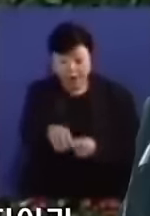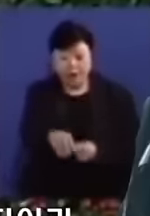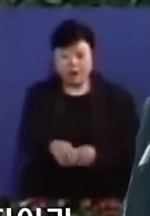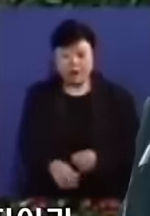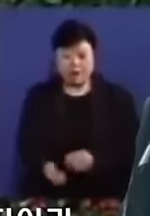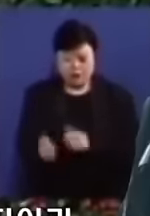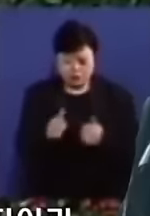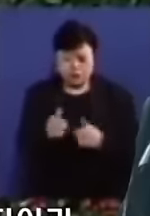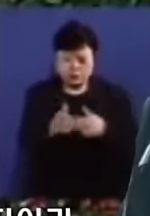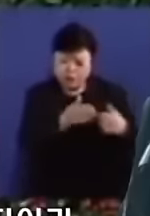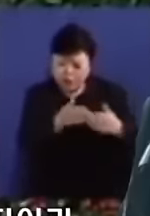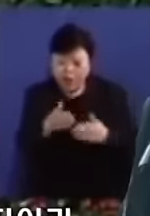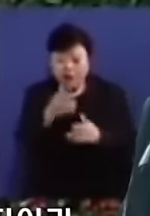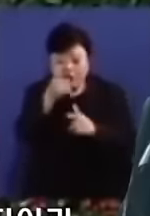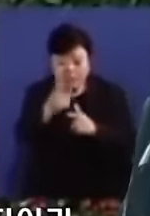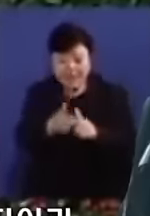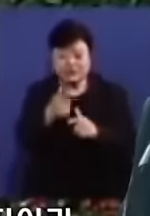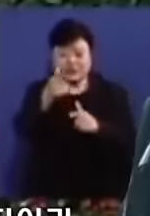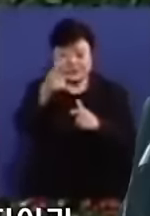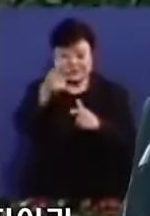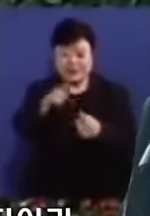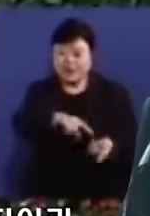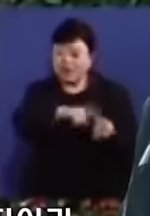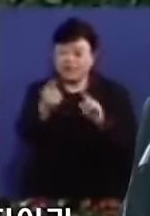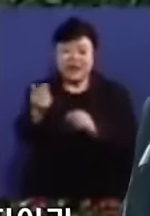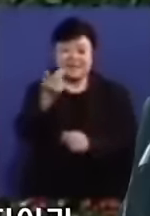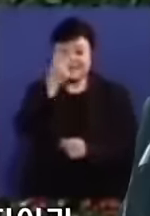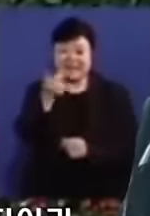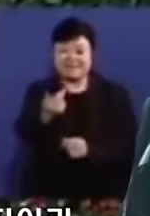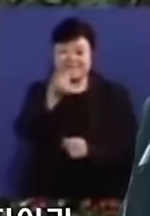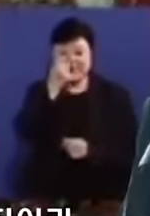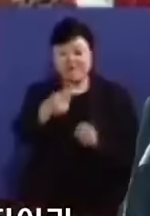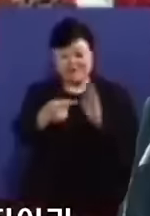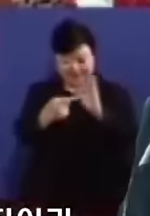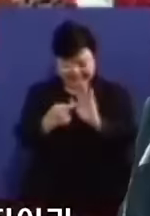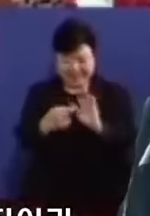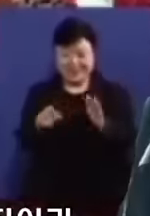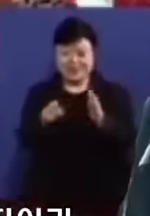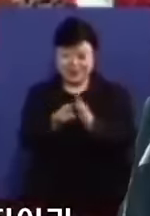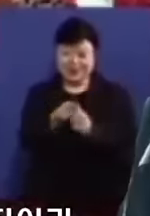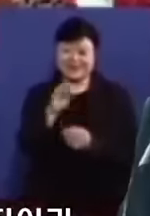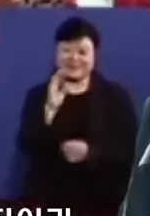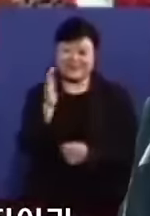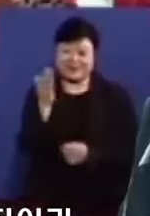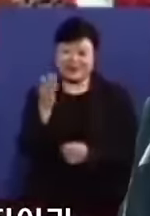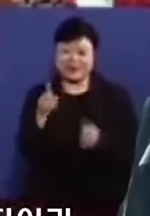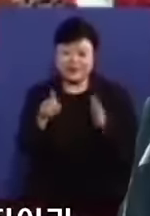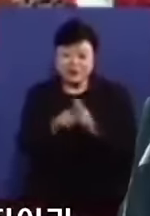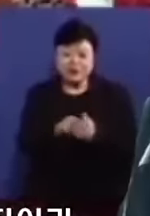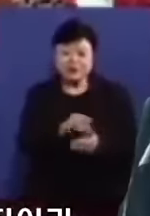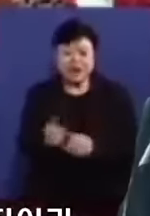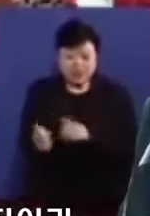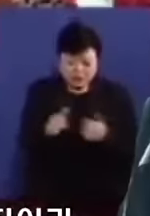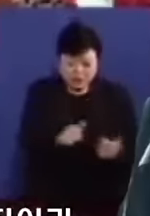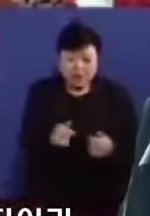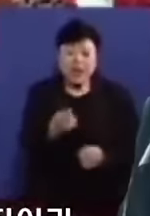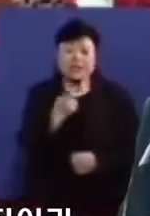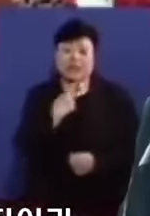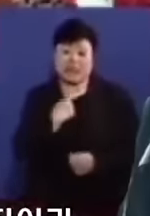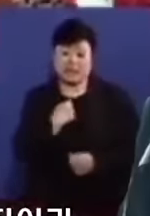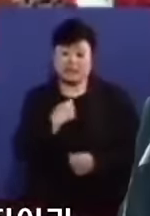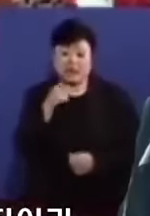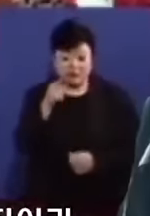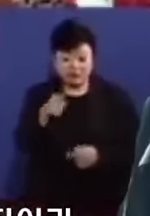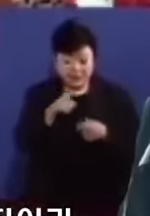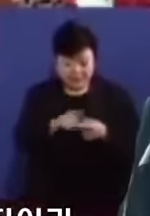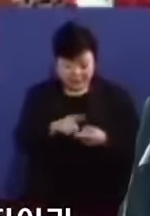시련을 겪은 것은 예수님의 부활의 생명을 나타내기 위한 것입니다. 믿는 우리가 사망을 당하여